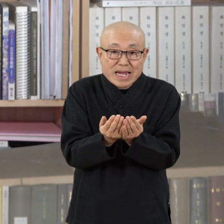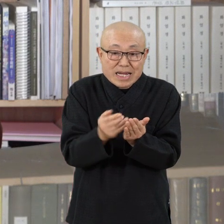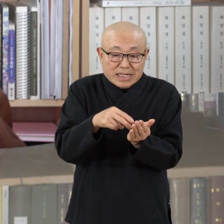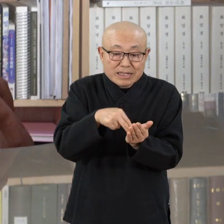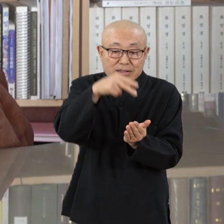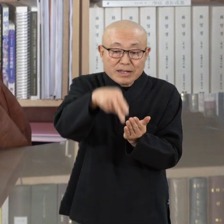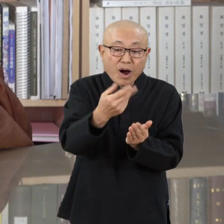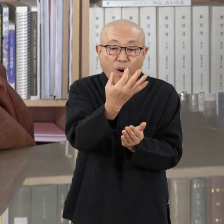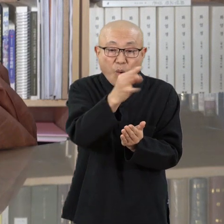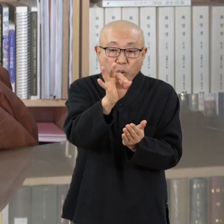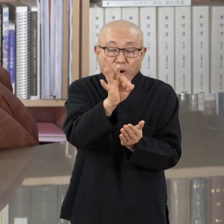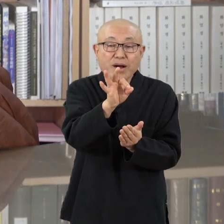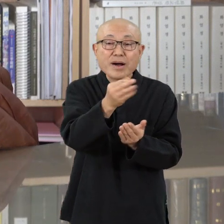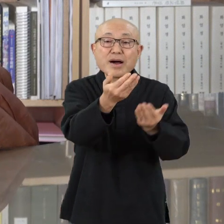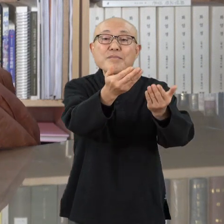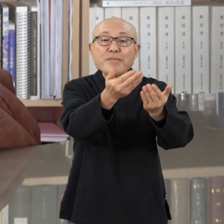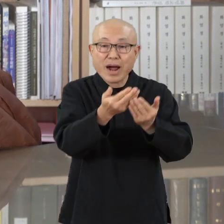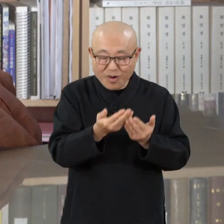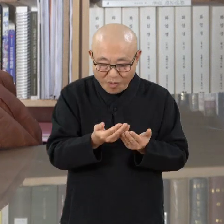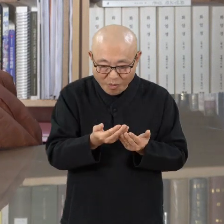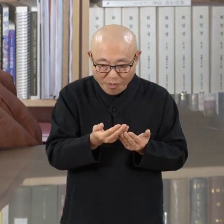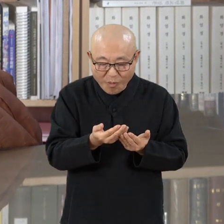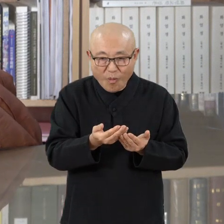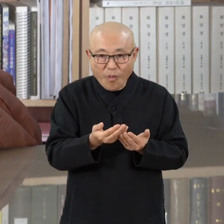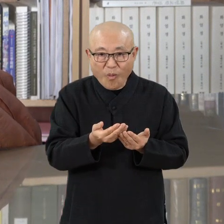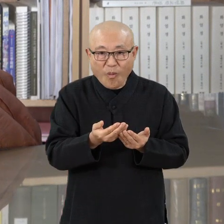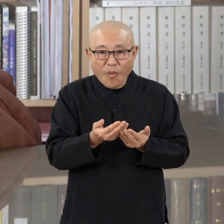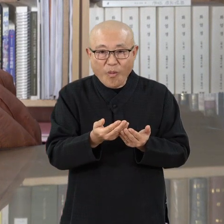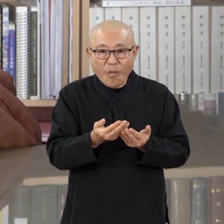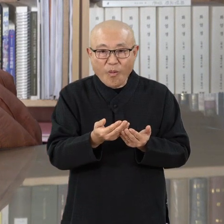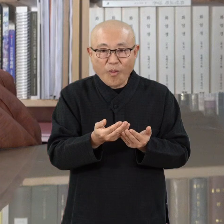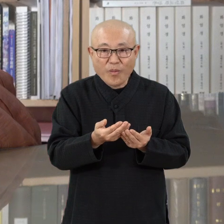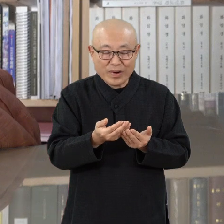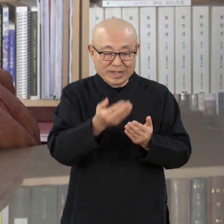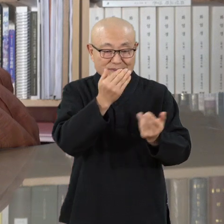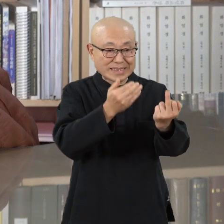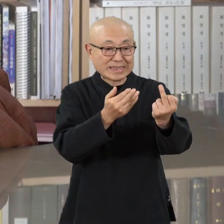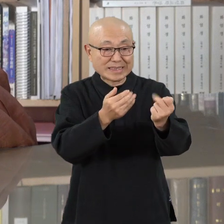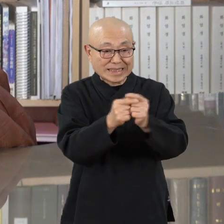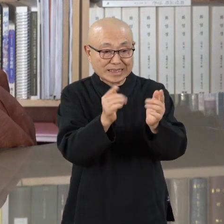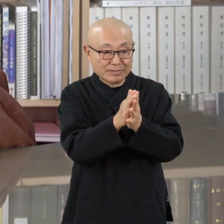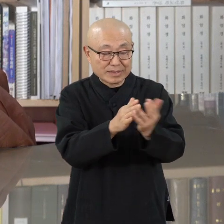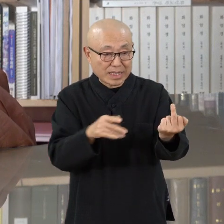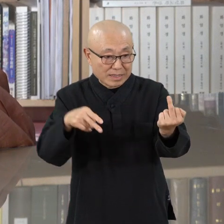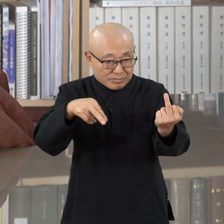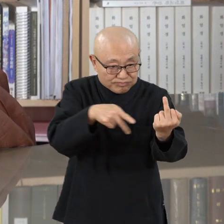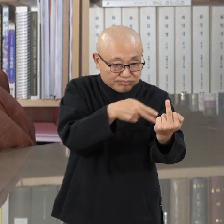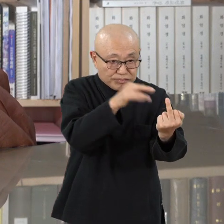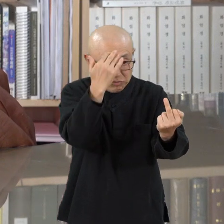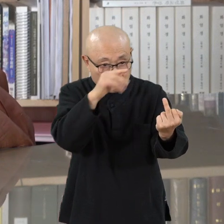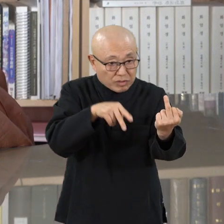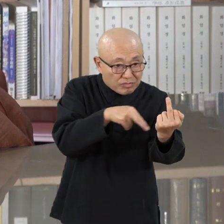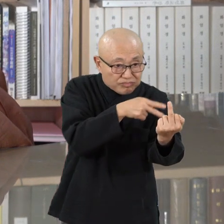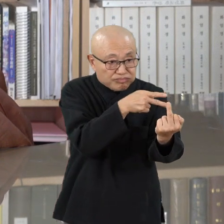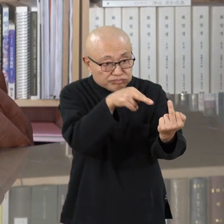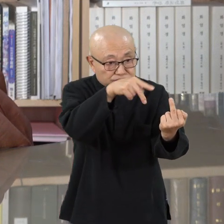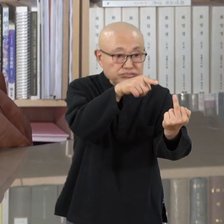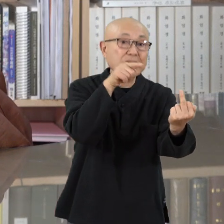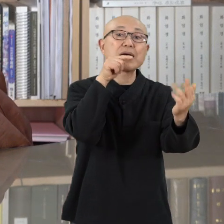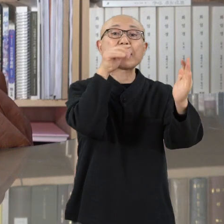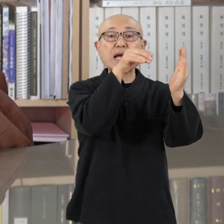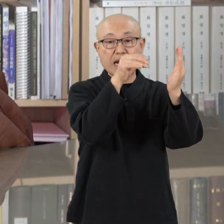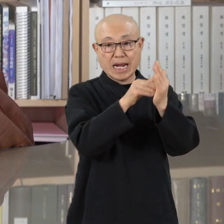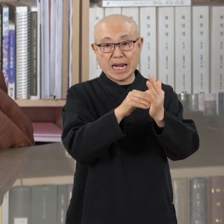도원선사가 상륙 허가를 받고 그래서 1차로 그 천동선 수행처를 이제 찾아갑니다. 찾아가니까